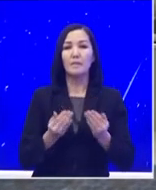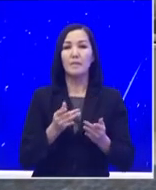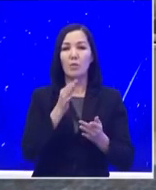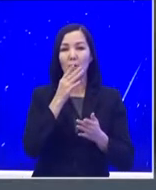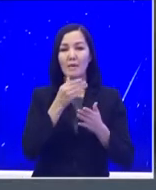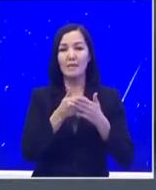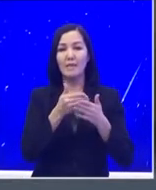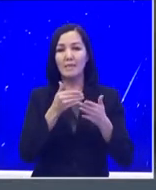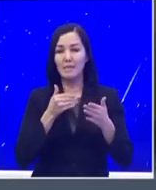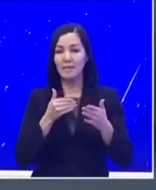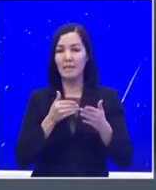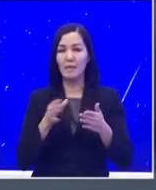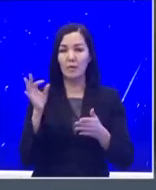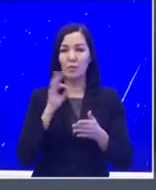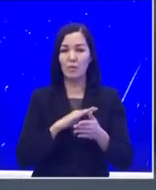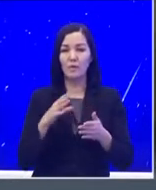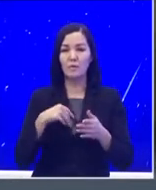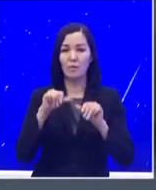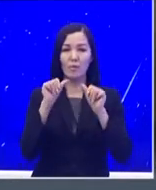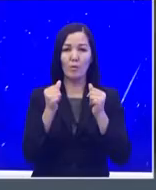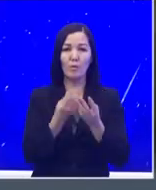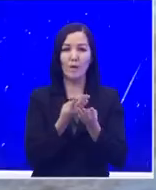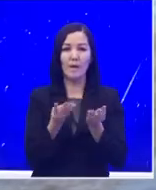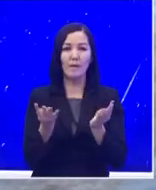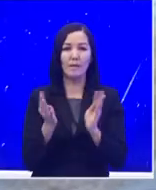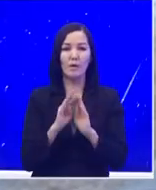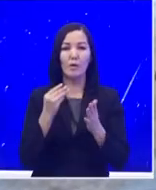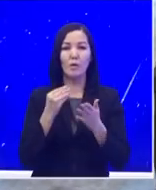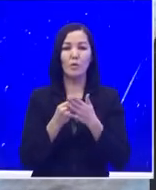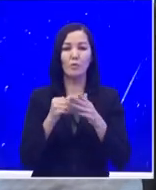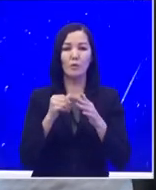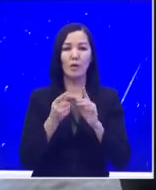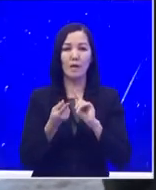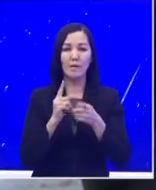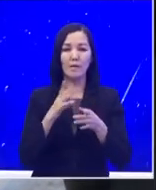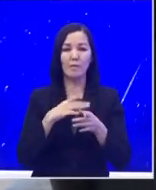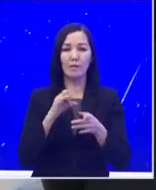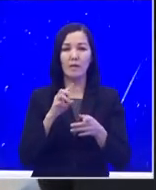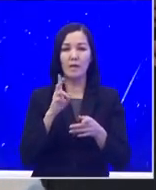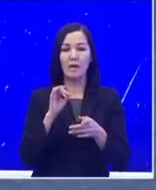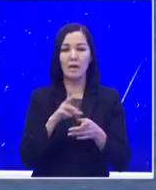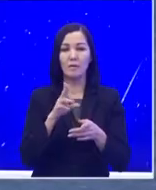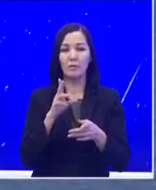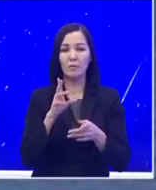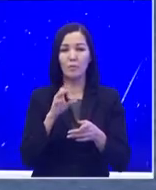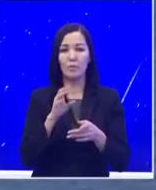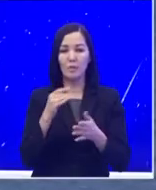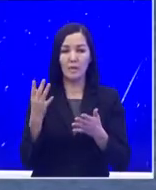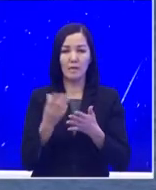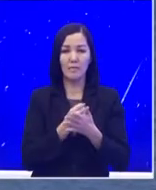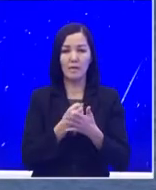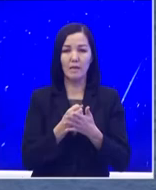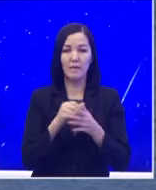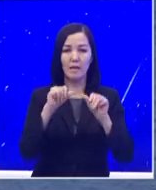3-7 ғасырларда қолданыста болған бұл бұйымдар қазіргі таңда құнды мұраға айналып отыр. Көрмеге Рахат, Шошана, Өрнек қорымдарында табылған